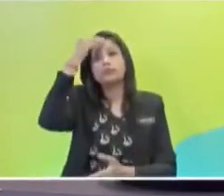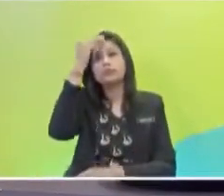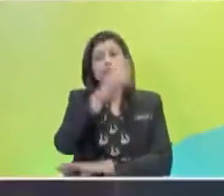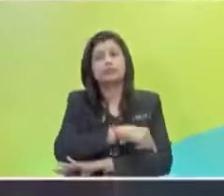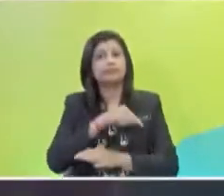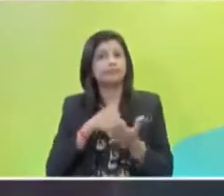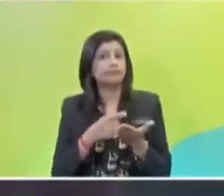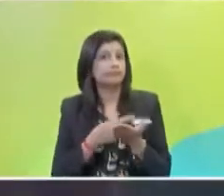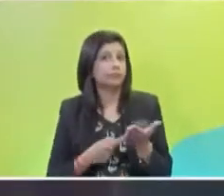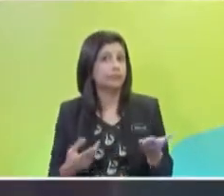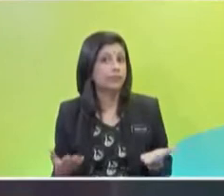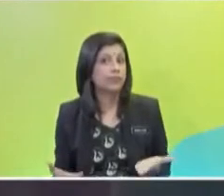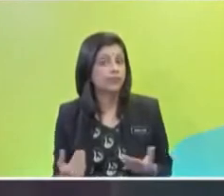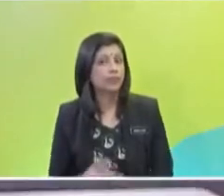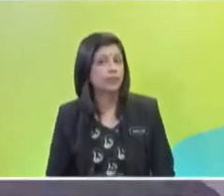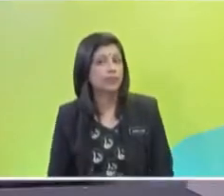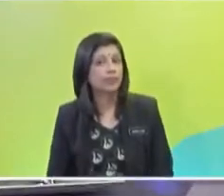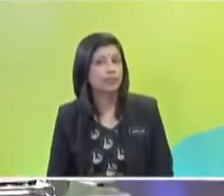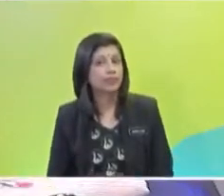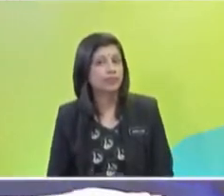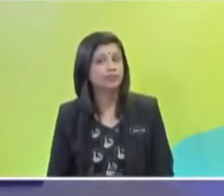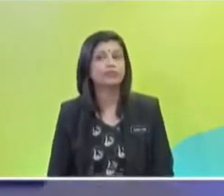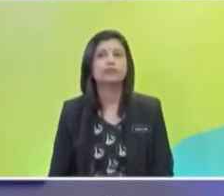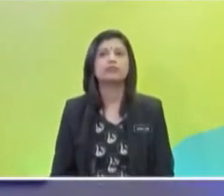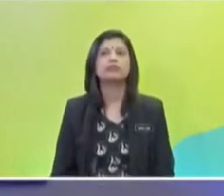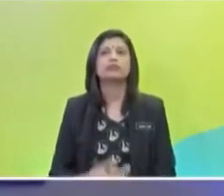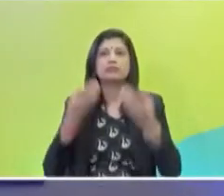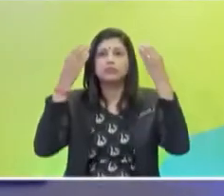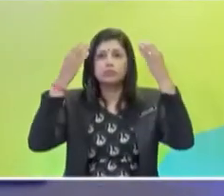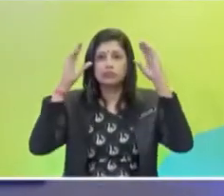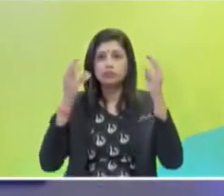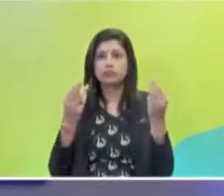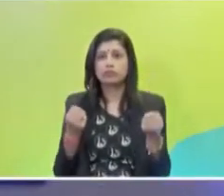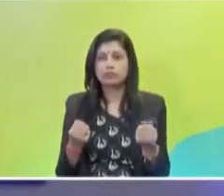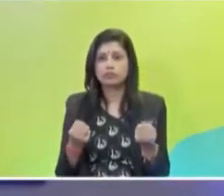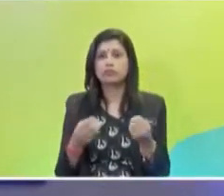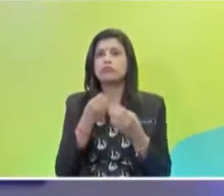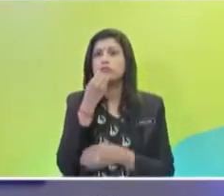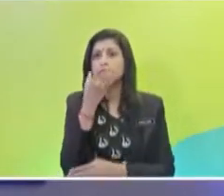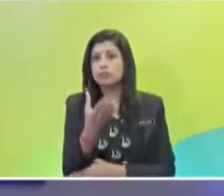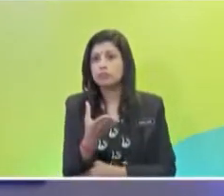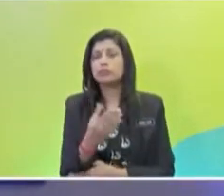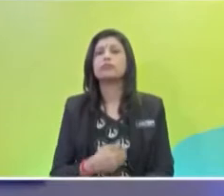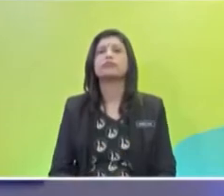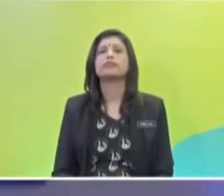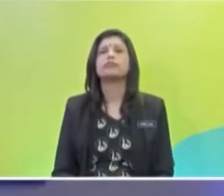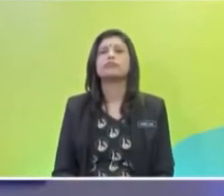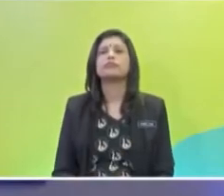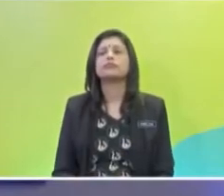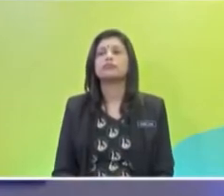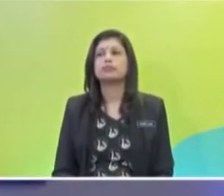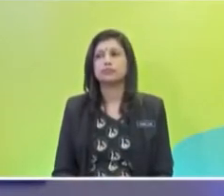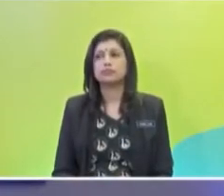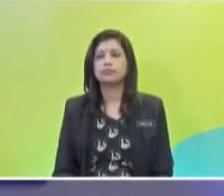rojak buah istimewa hari ini, cikgu nak rumuskan kandungan pembelajaran kita untuk kali ini. Tadi kita